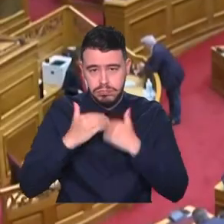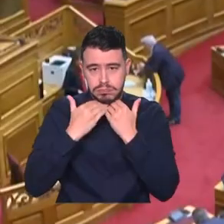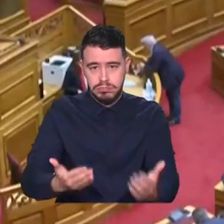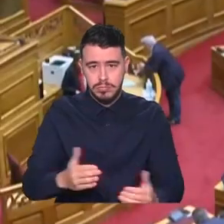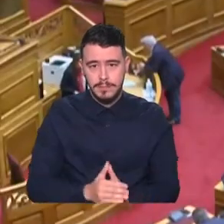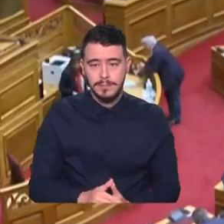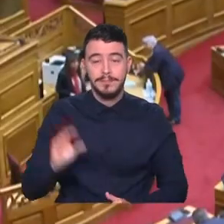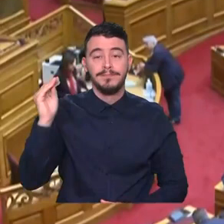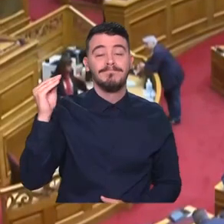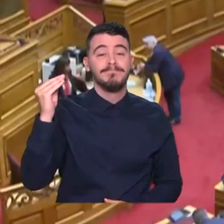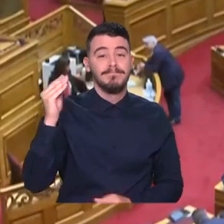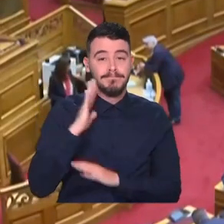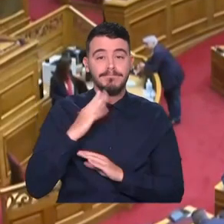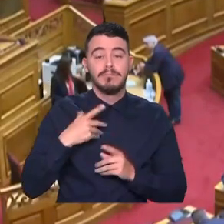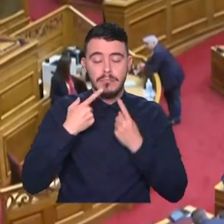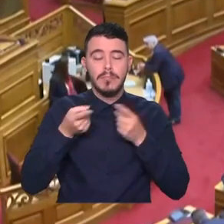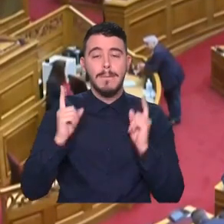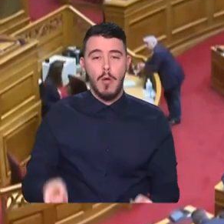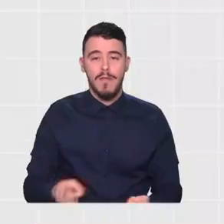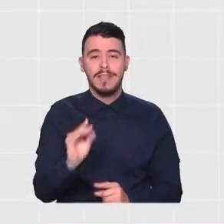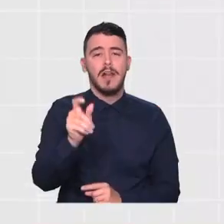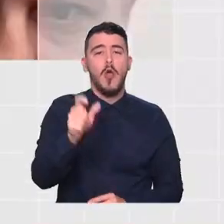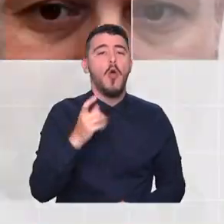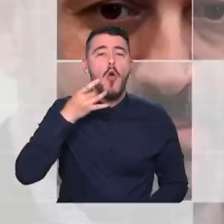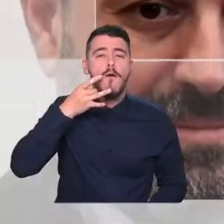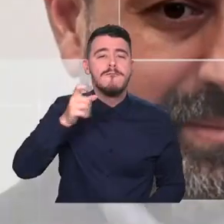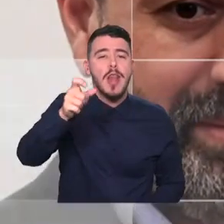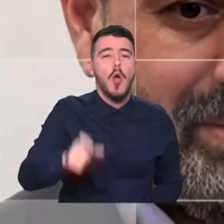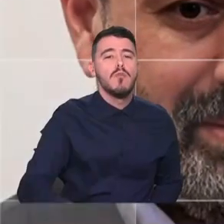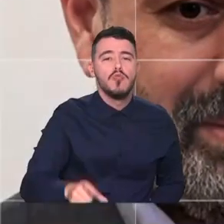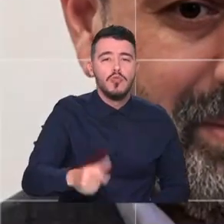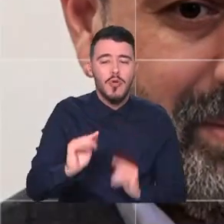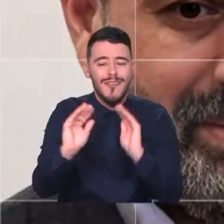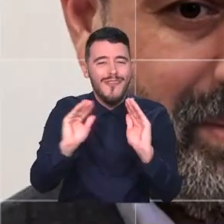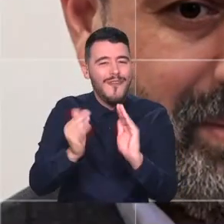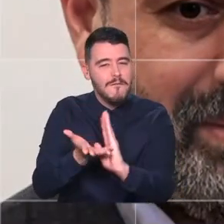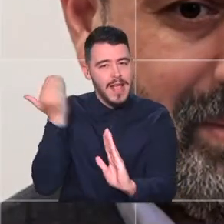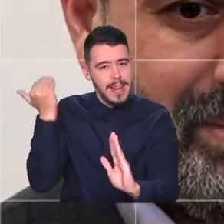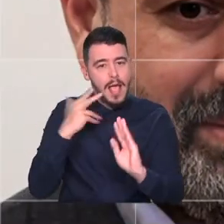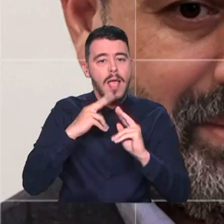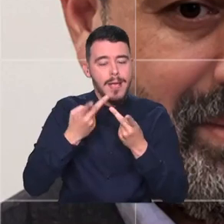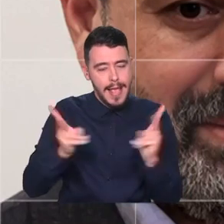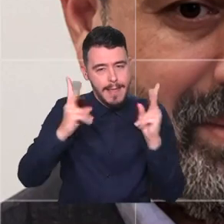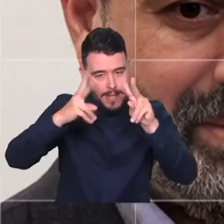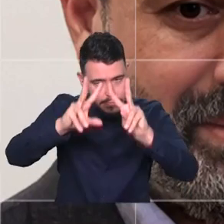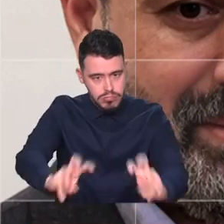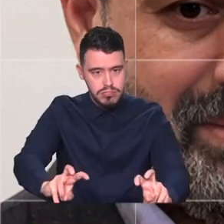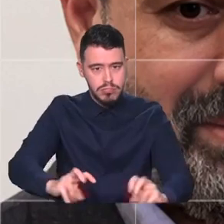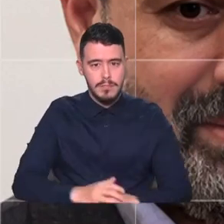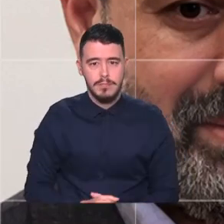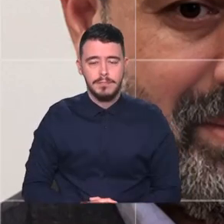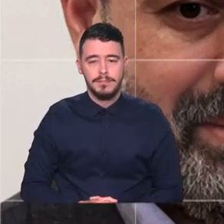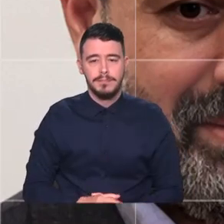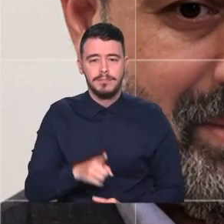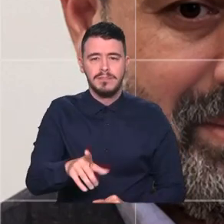κατά πλειοψηφία την άρση της ασυλίας του Κυριάκου Βελόπουλου. Να μην είναι ούτε το κοινοβούλιο ούτε η κοινωνία μας πεδίο δράσης για την